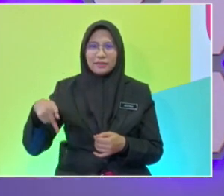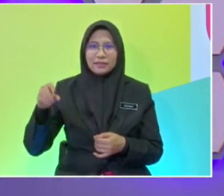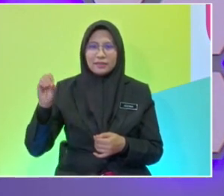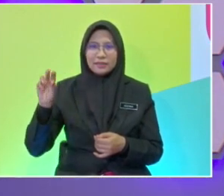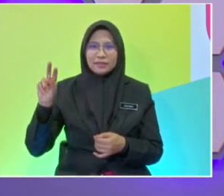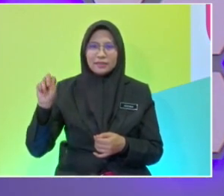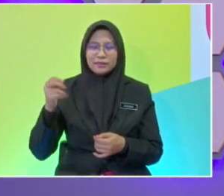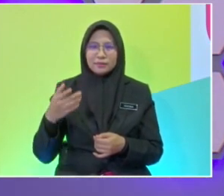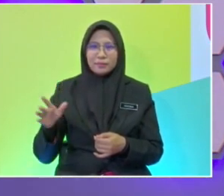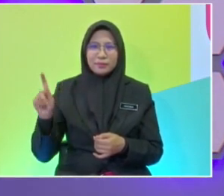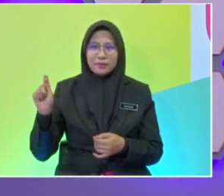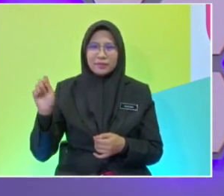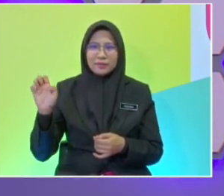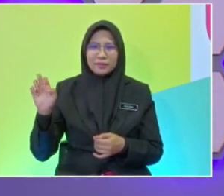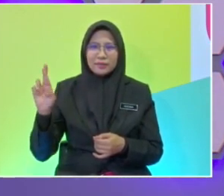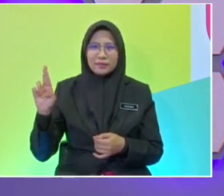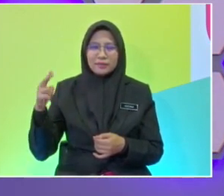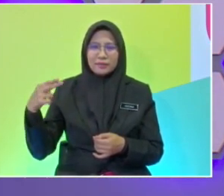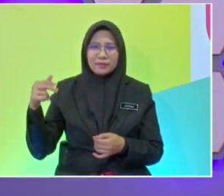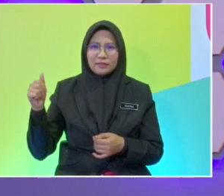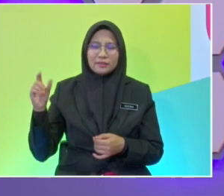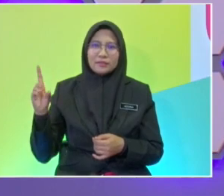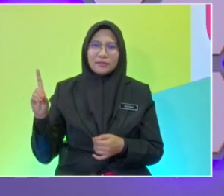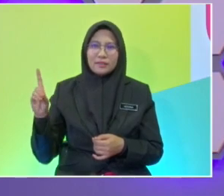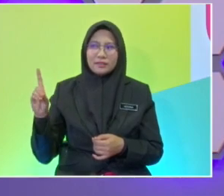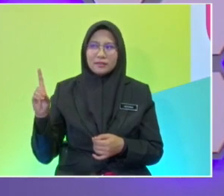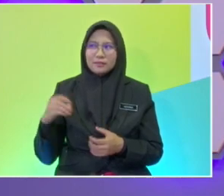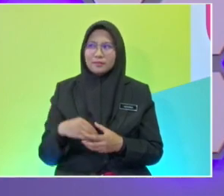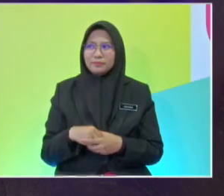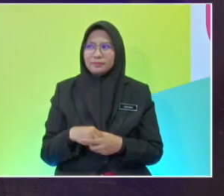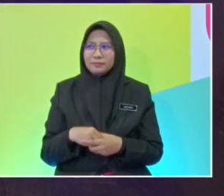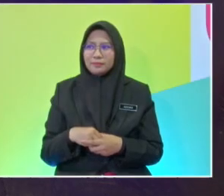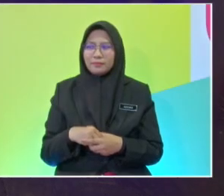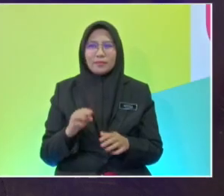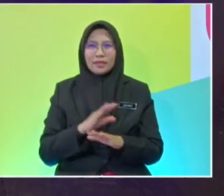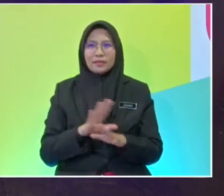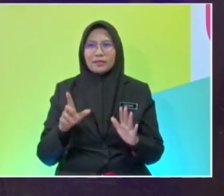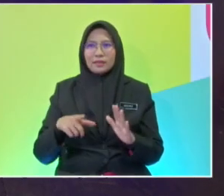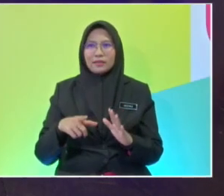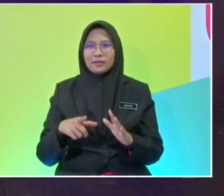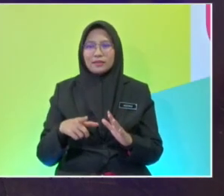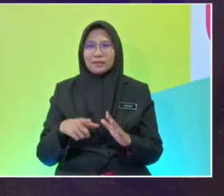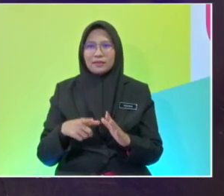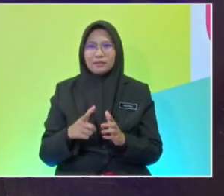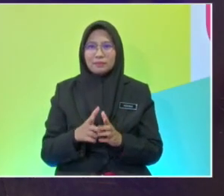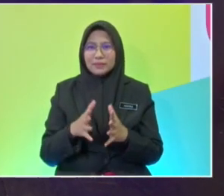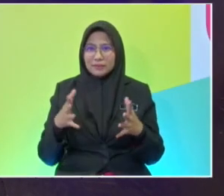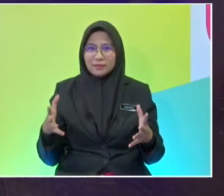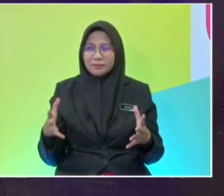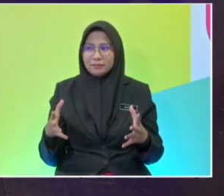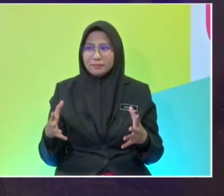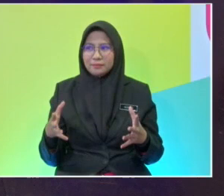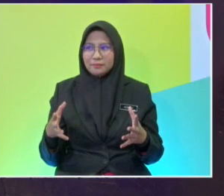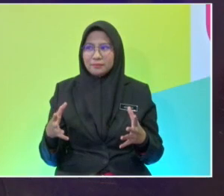yang ditanya dalam topik-topik itu saja beta luas Oke